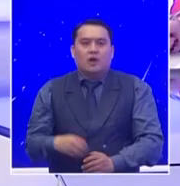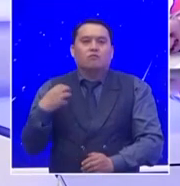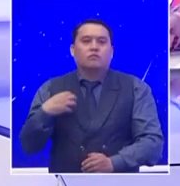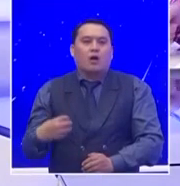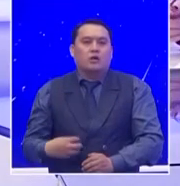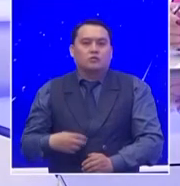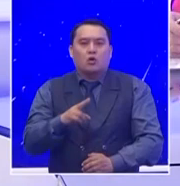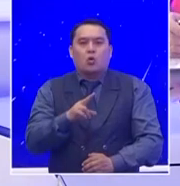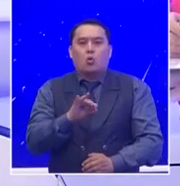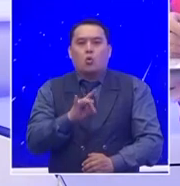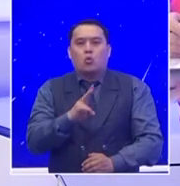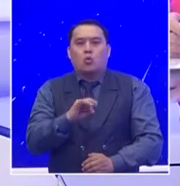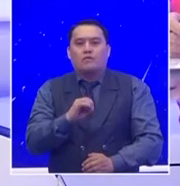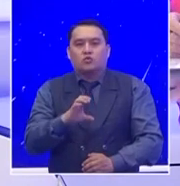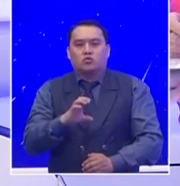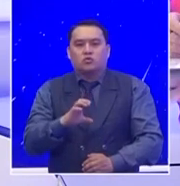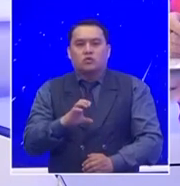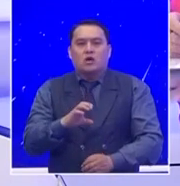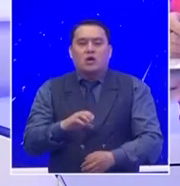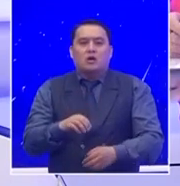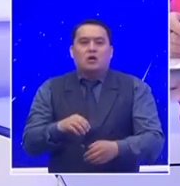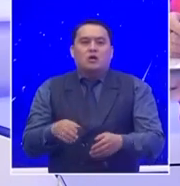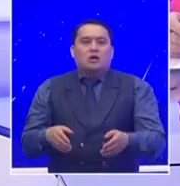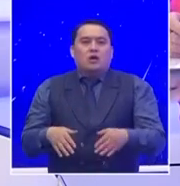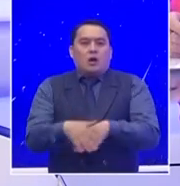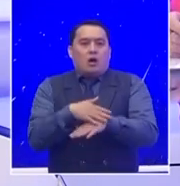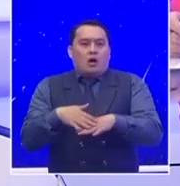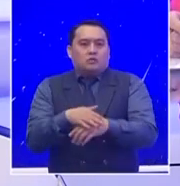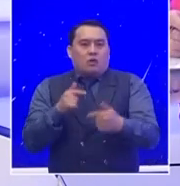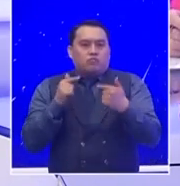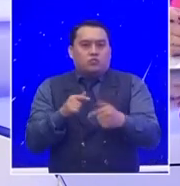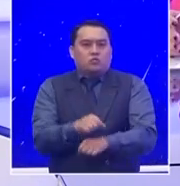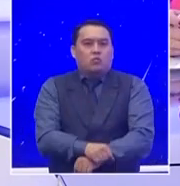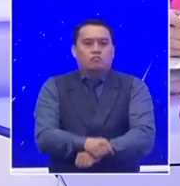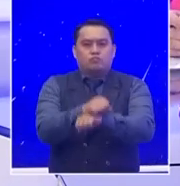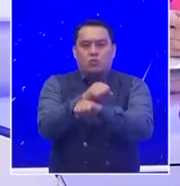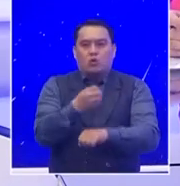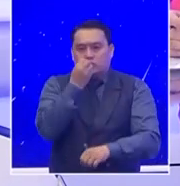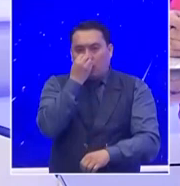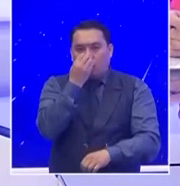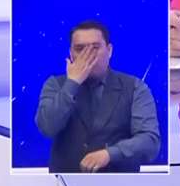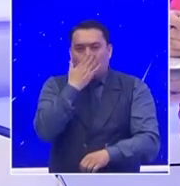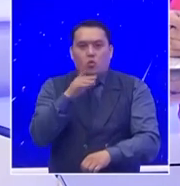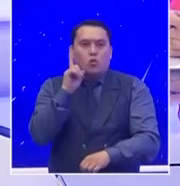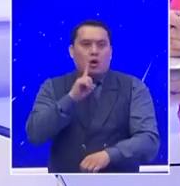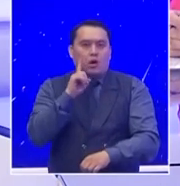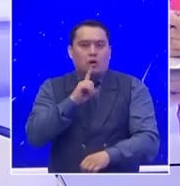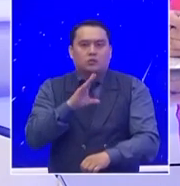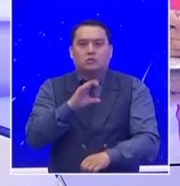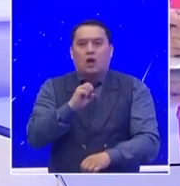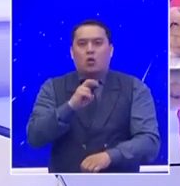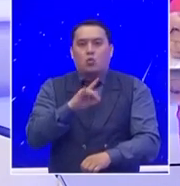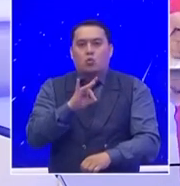Францияда коронавирусқа байланысты карантинге қарамастан тұрғындар ел билігіне қарсы ереуілге шықты. Ал Жапонияда мезгілінен бұрын сакура ағашы